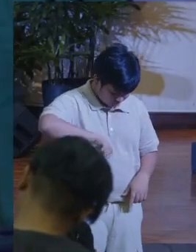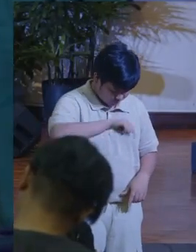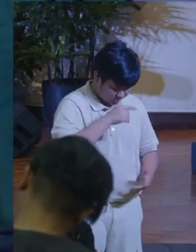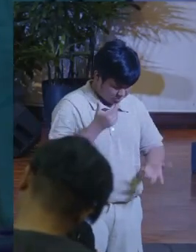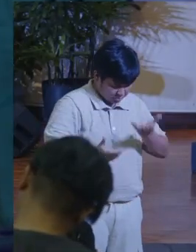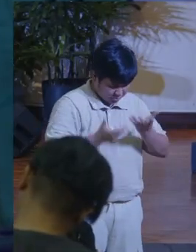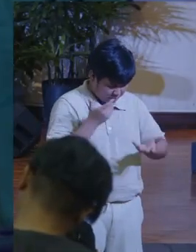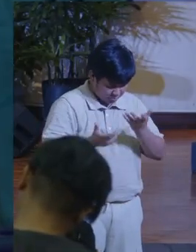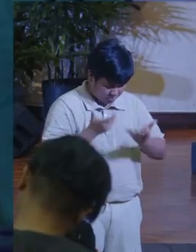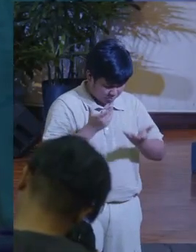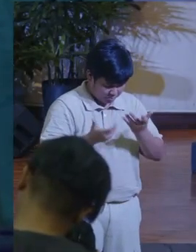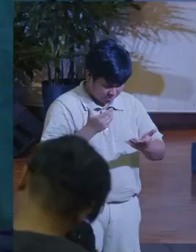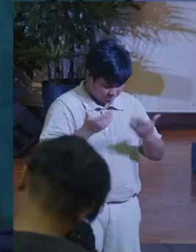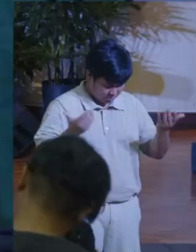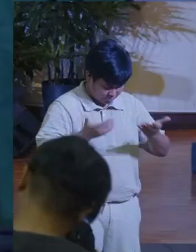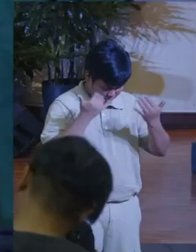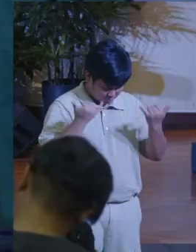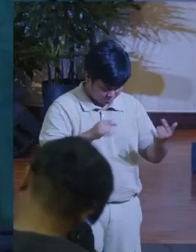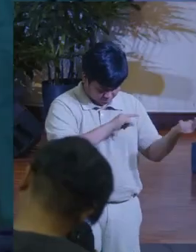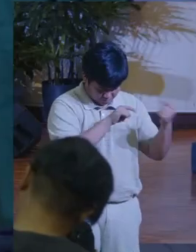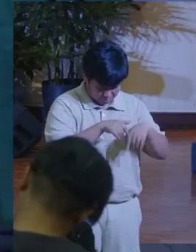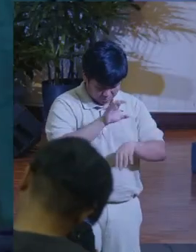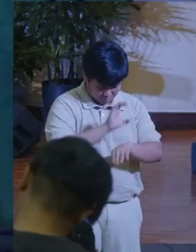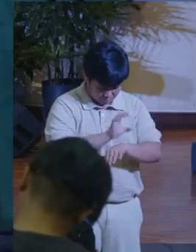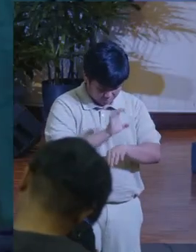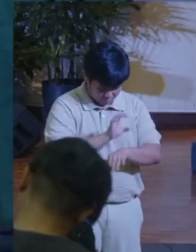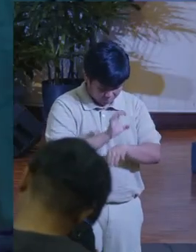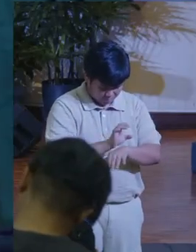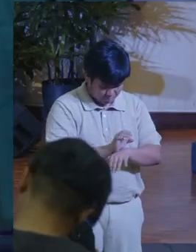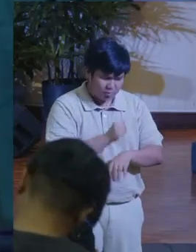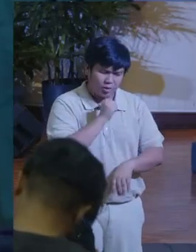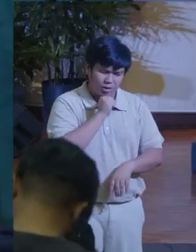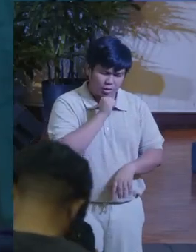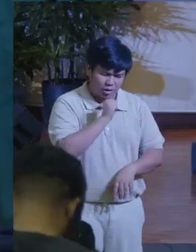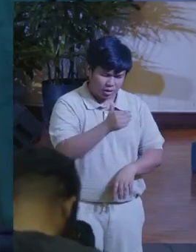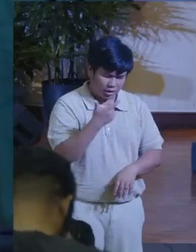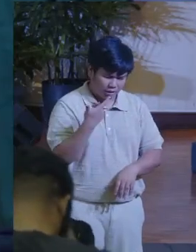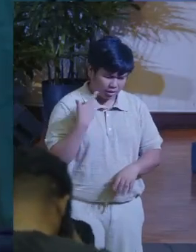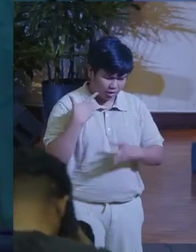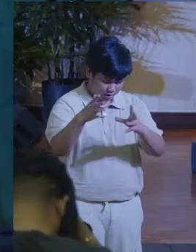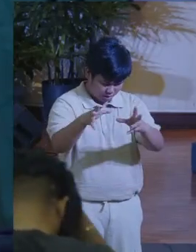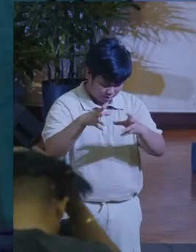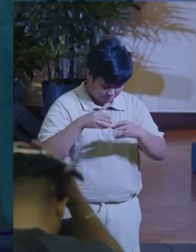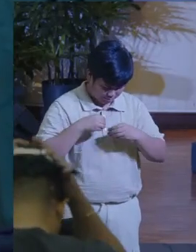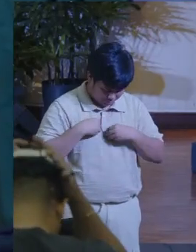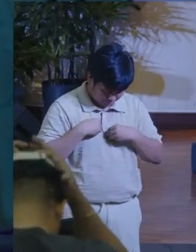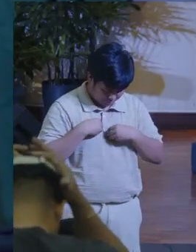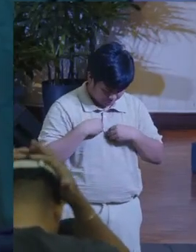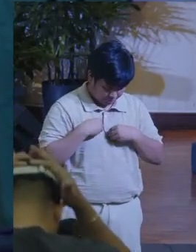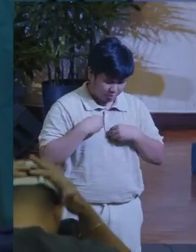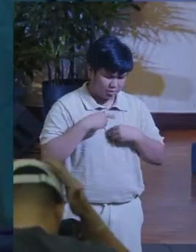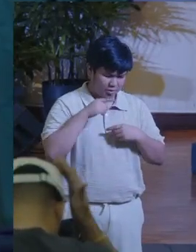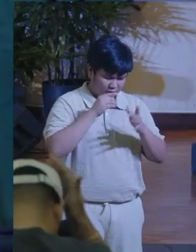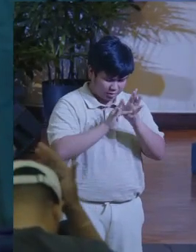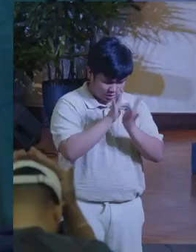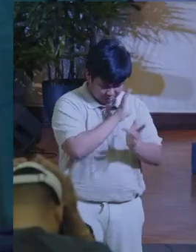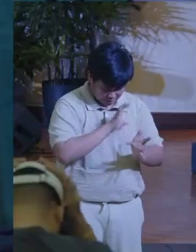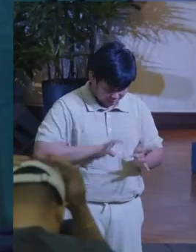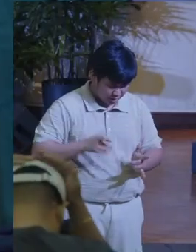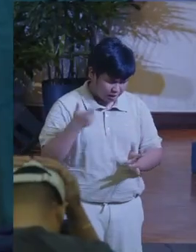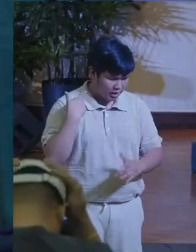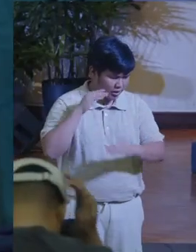amin na naririto ngayon na hindi pa tumatawag at humihingi ng inyong kahabagan, O Diyos,